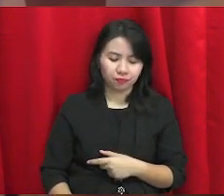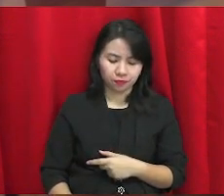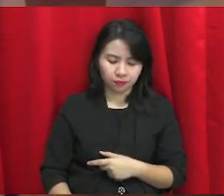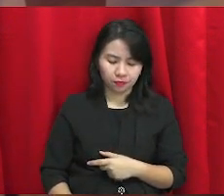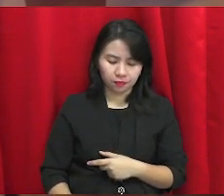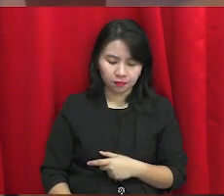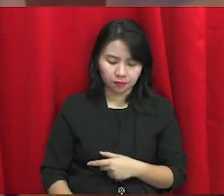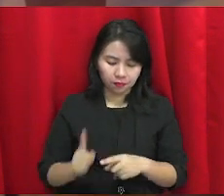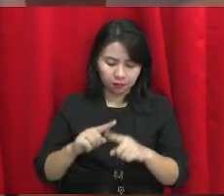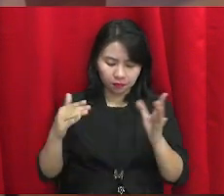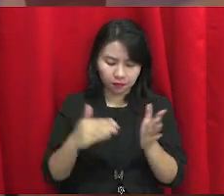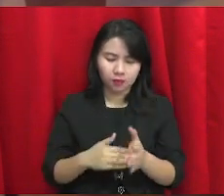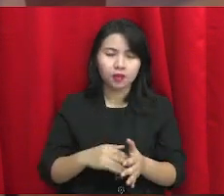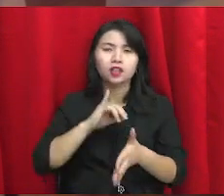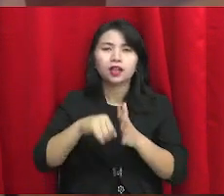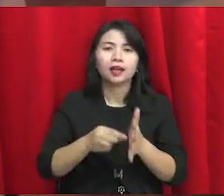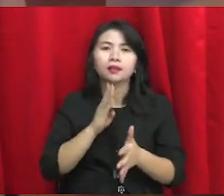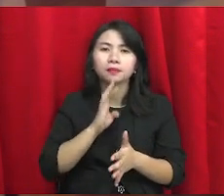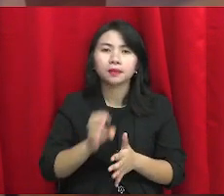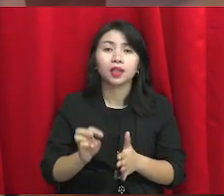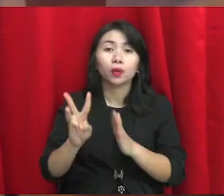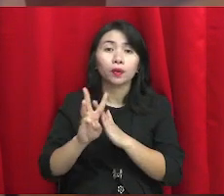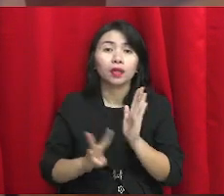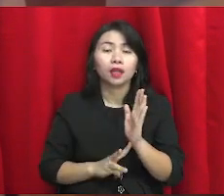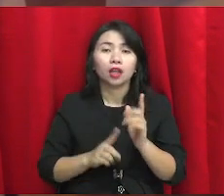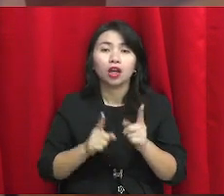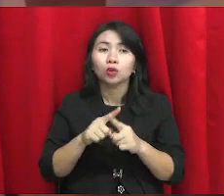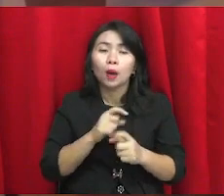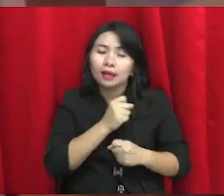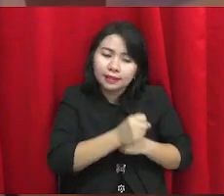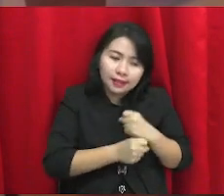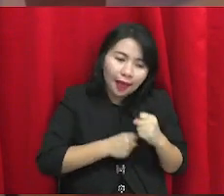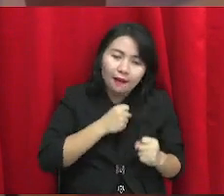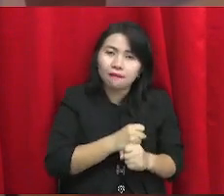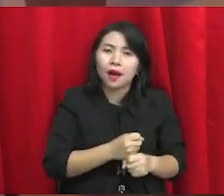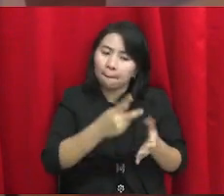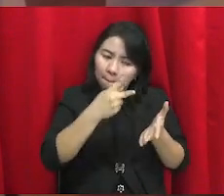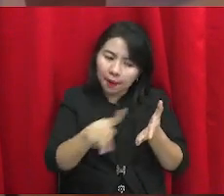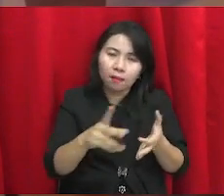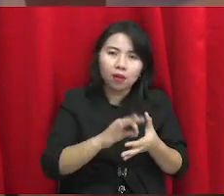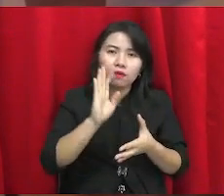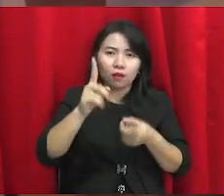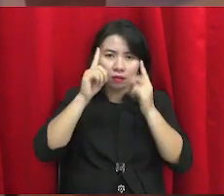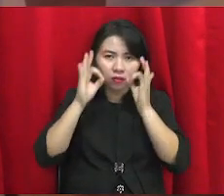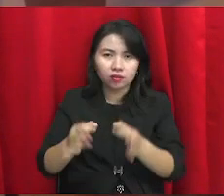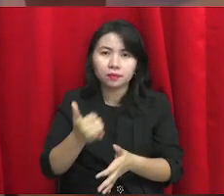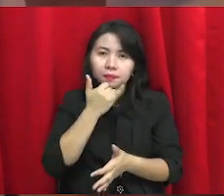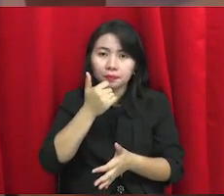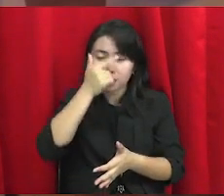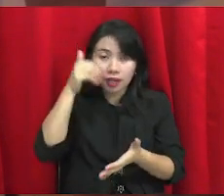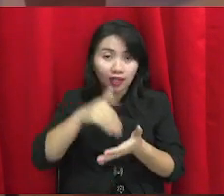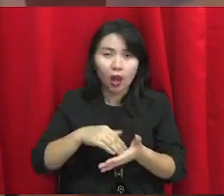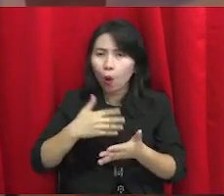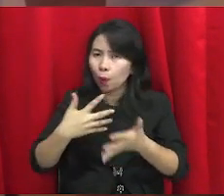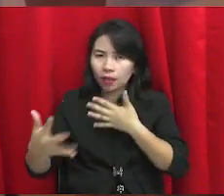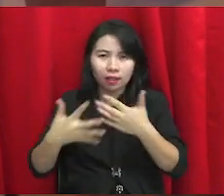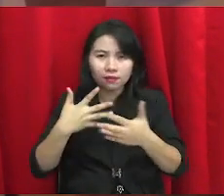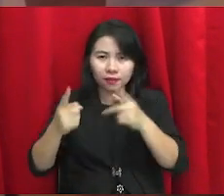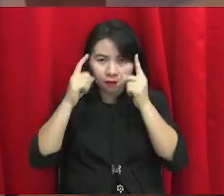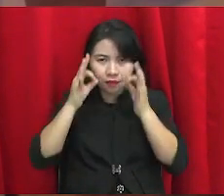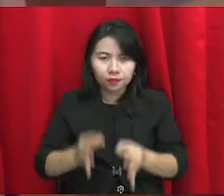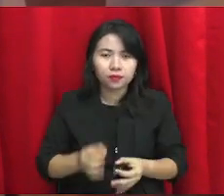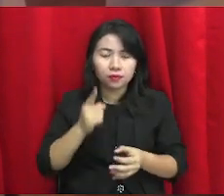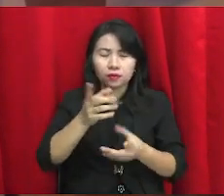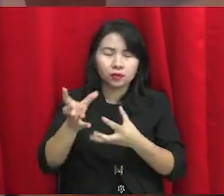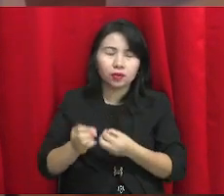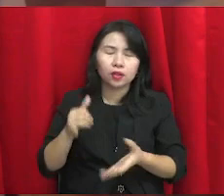Ngayon, just be willing to suffer the consequences of your decision. Because any decision na inyong binibitawan,